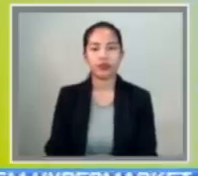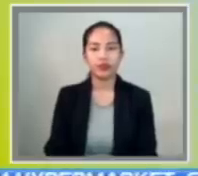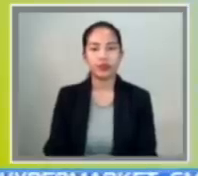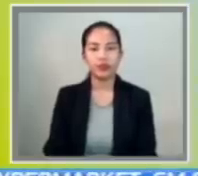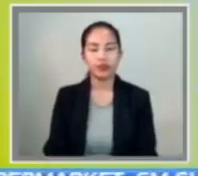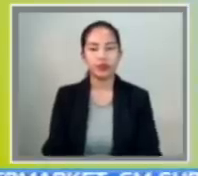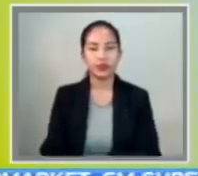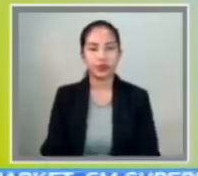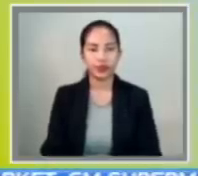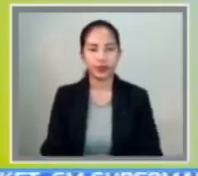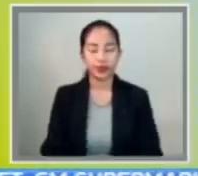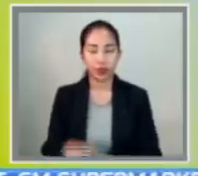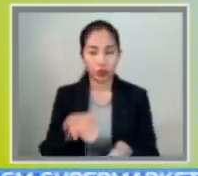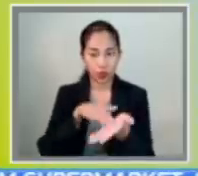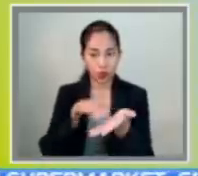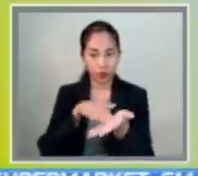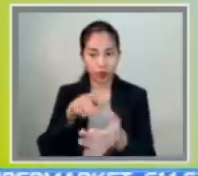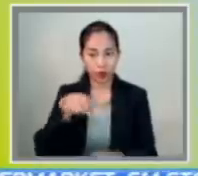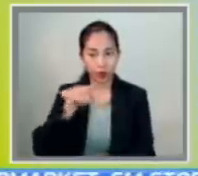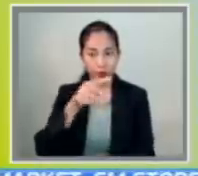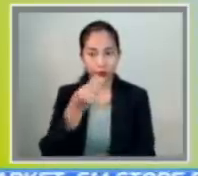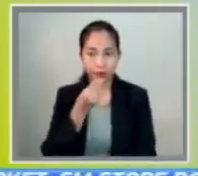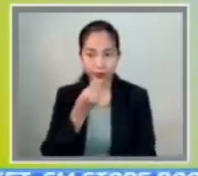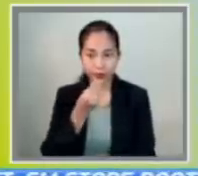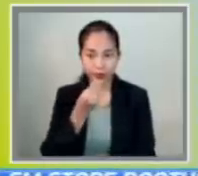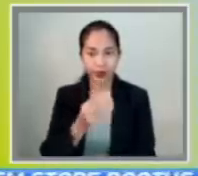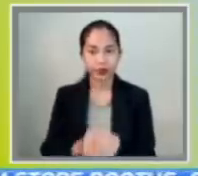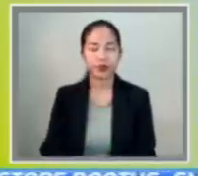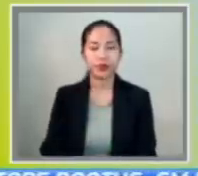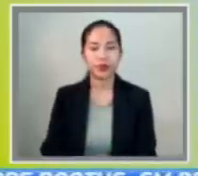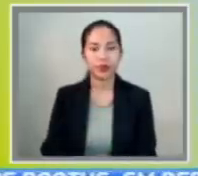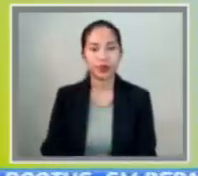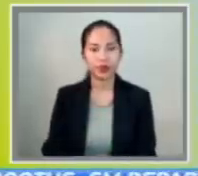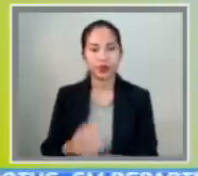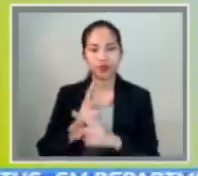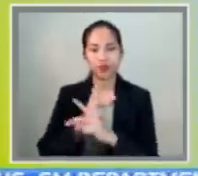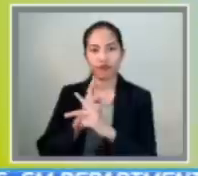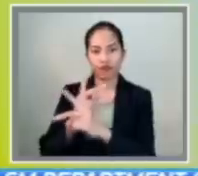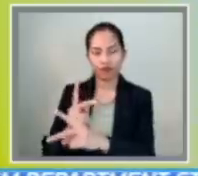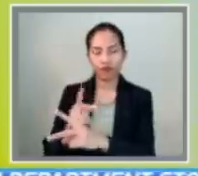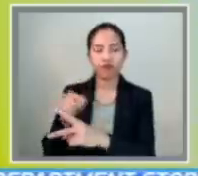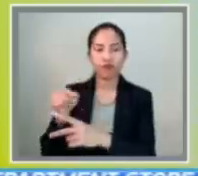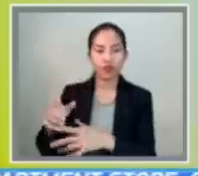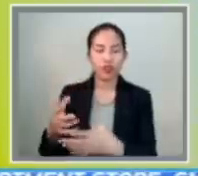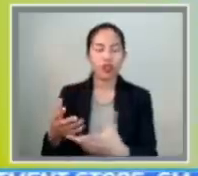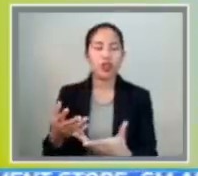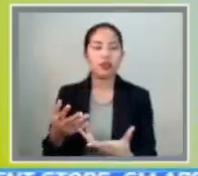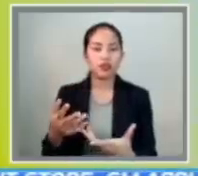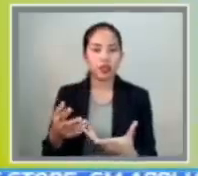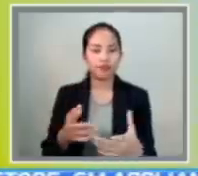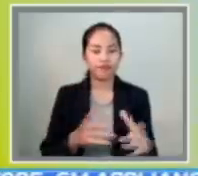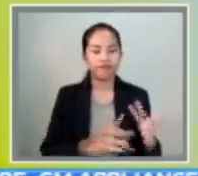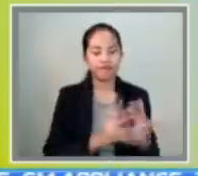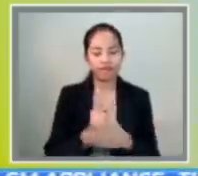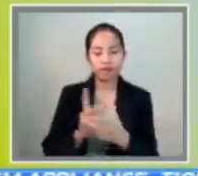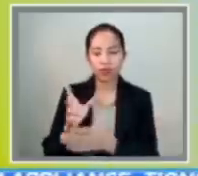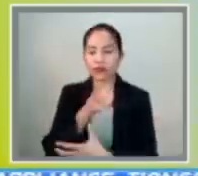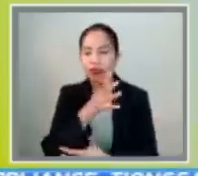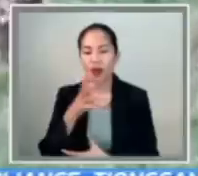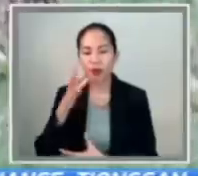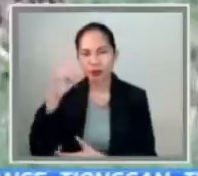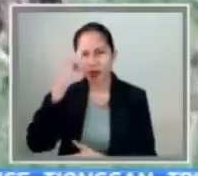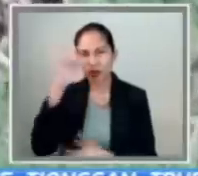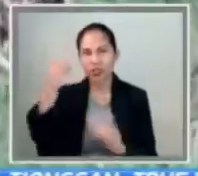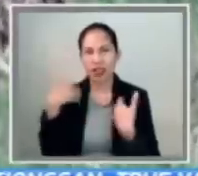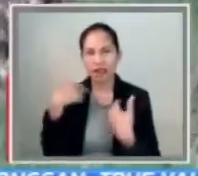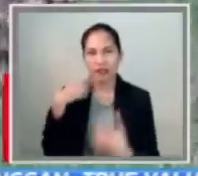Pasintabi po sa mga kumakain. Upang mapigilan ang pamaminsala ng mga daga sa ilang taniman, isang proyekto ang inilunsad sa South Cotabato.